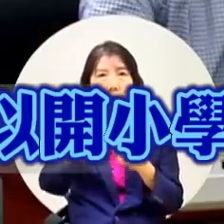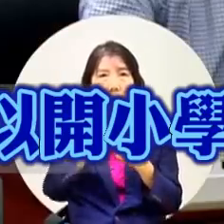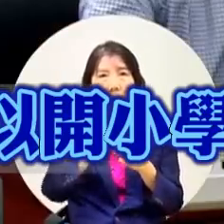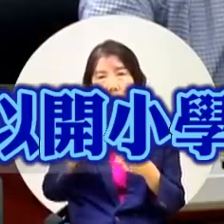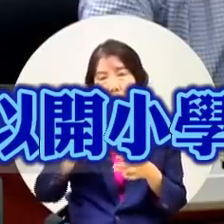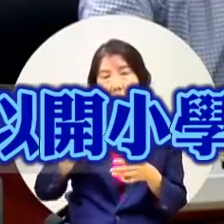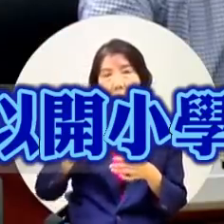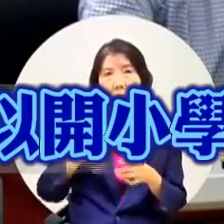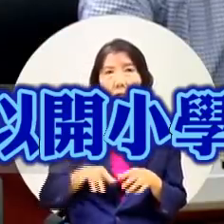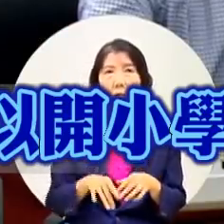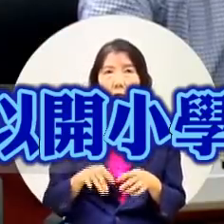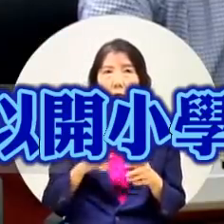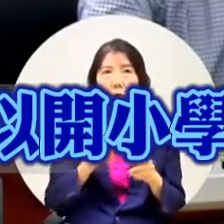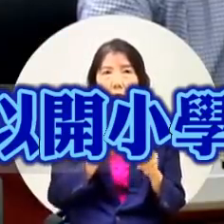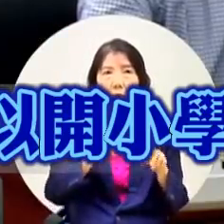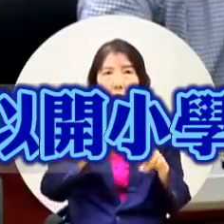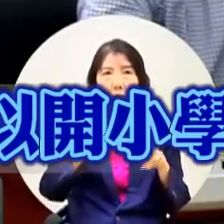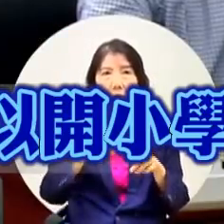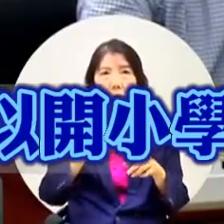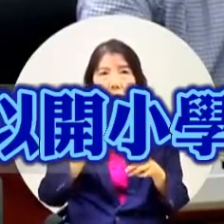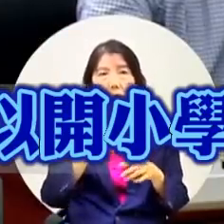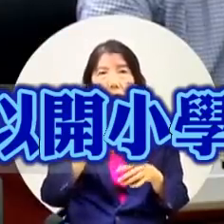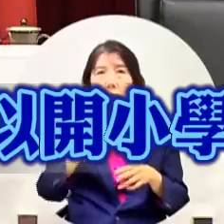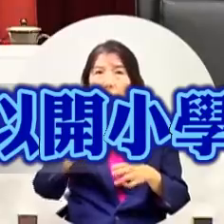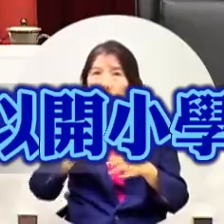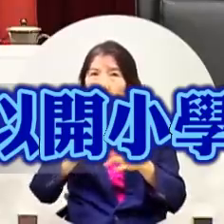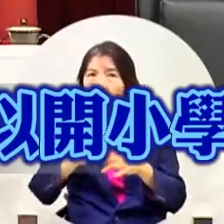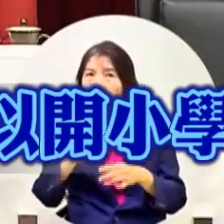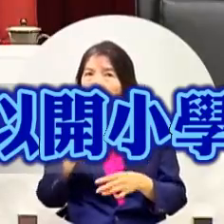人想给录音吗？我无给你录音。 你激动还有诚信可说吗？